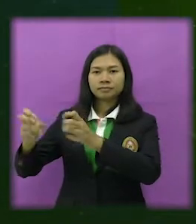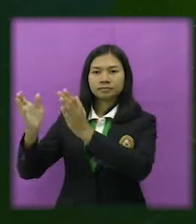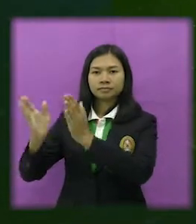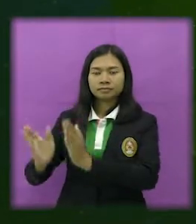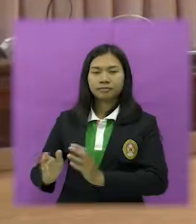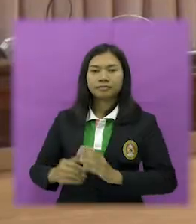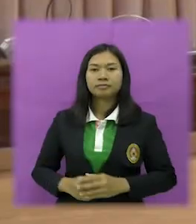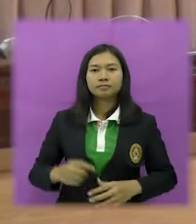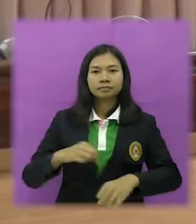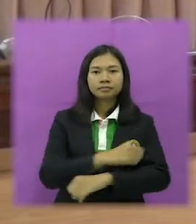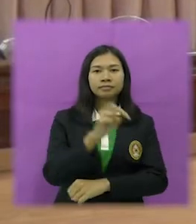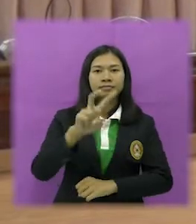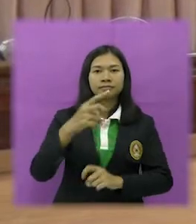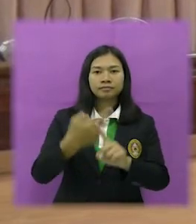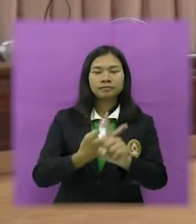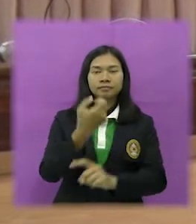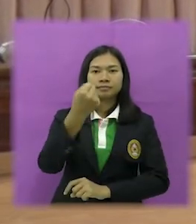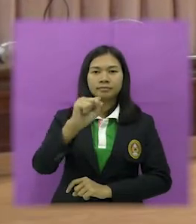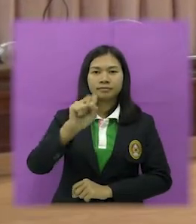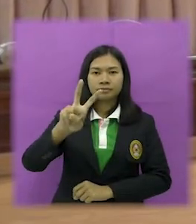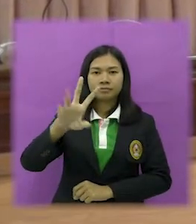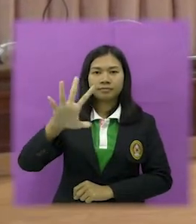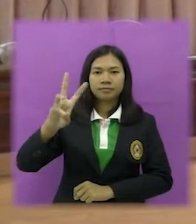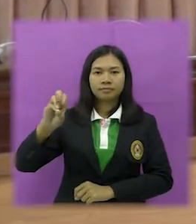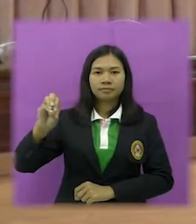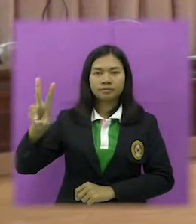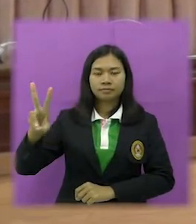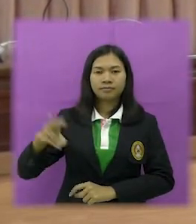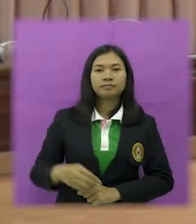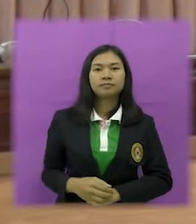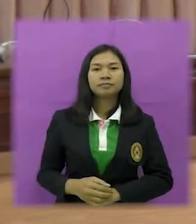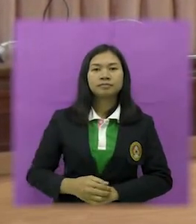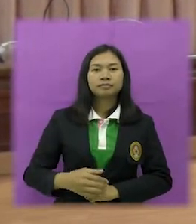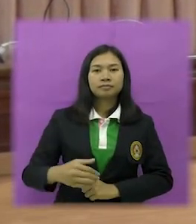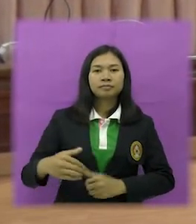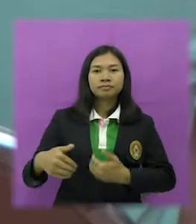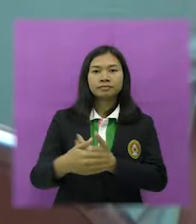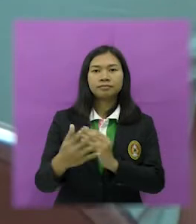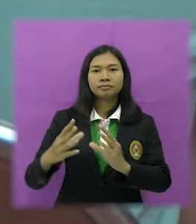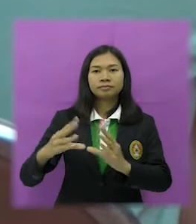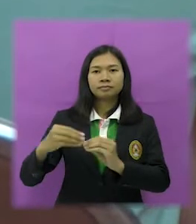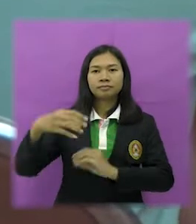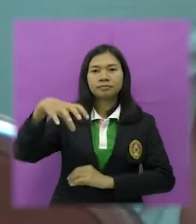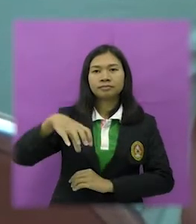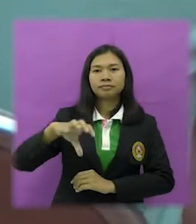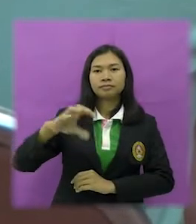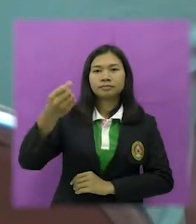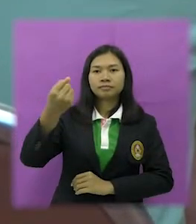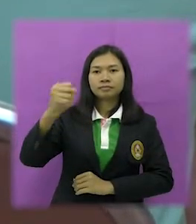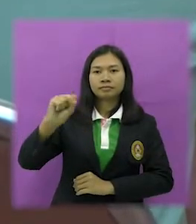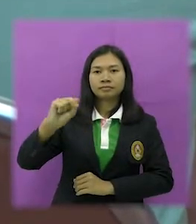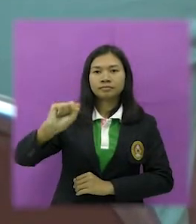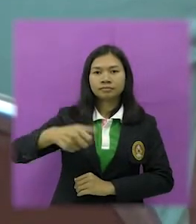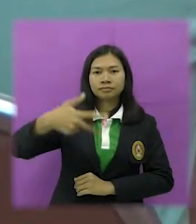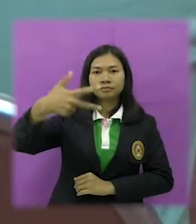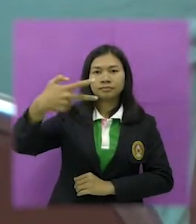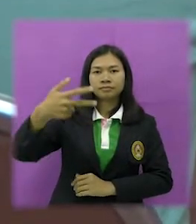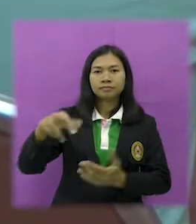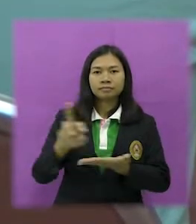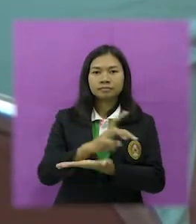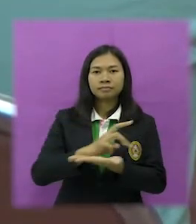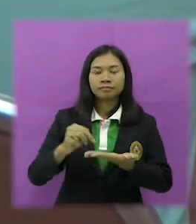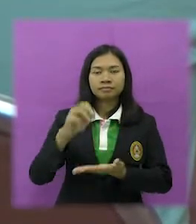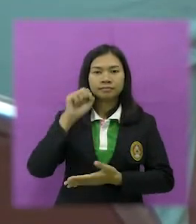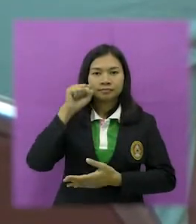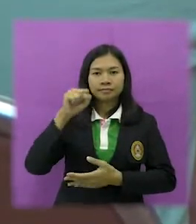มนุษย์เมื่อวันที่2กันยายน2562ที่ห้องสร้อยสุวรรณาชั้น3อาคาร10มหาวิ